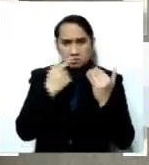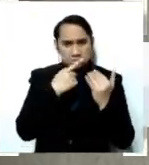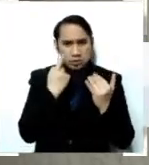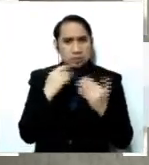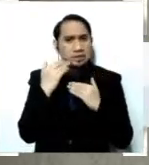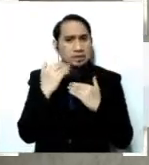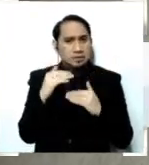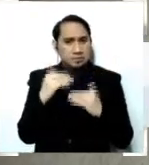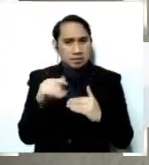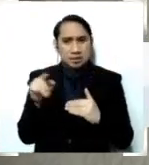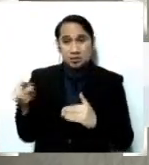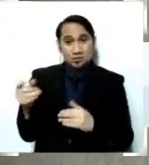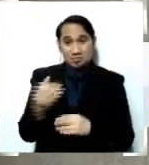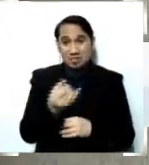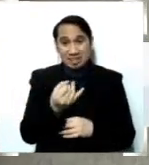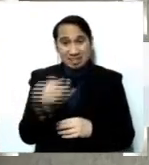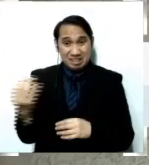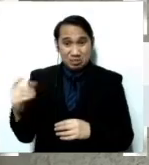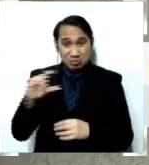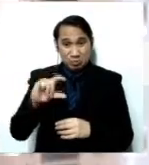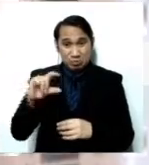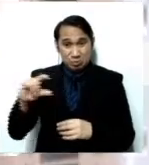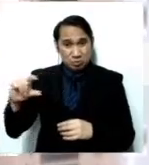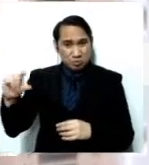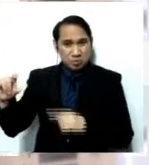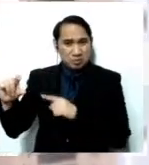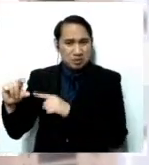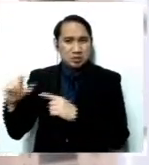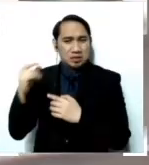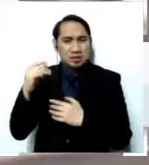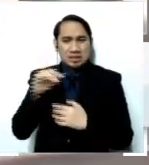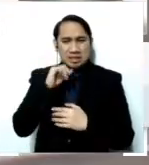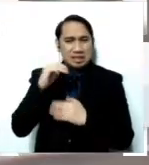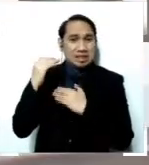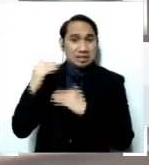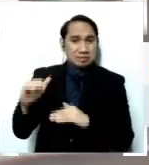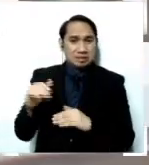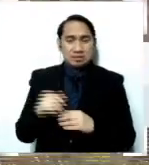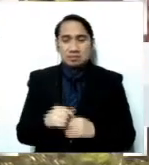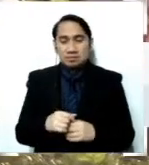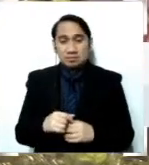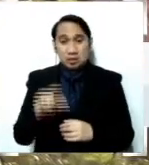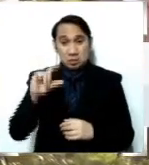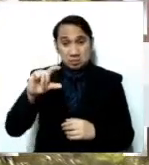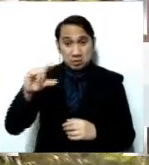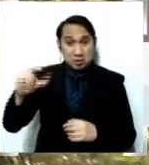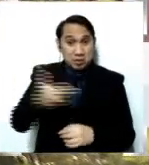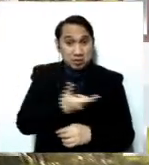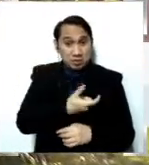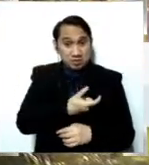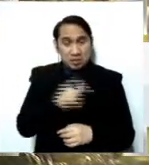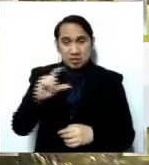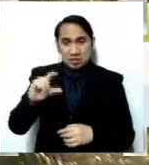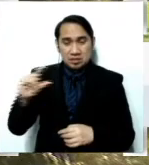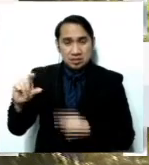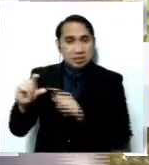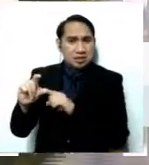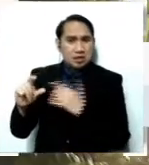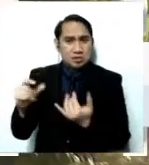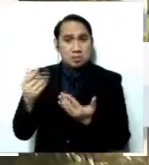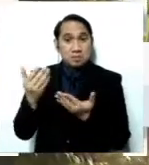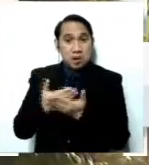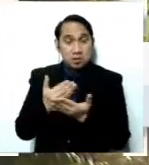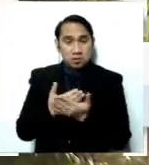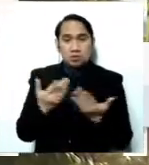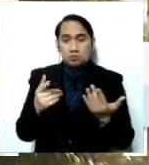na meron ang Marikina. Dahil kapos ang supply ng COVID vaccine, malaking tulong ang bagong dating na